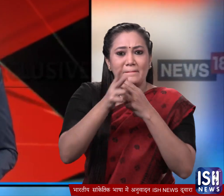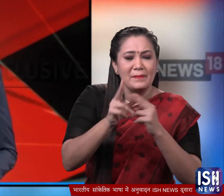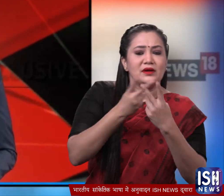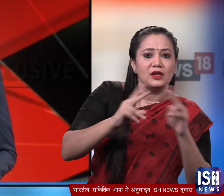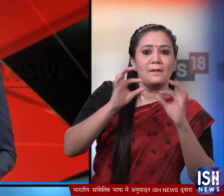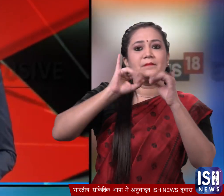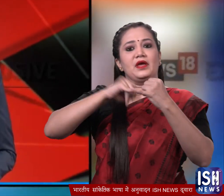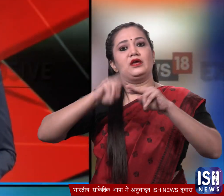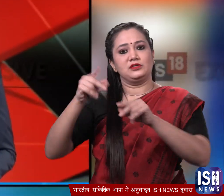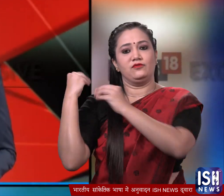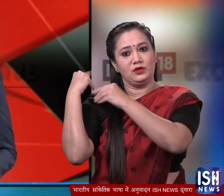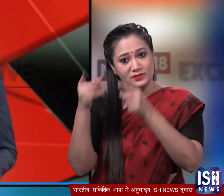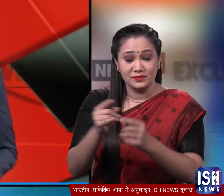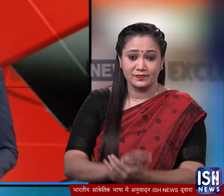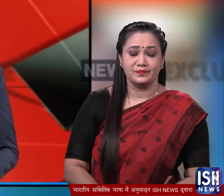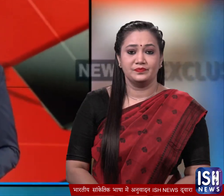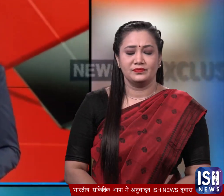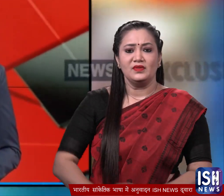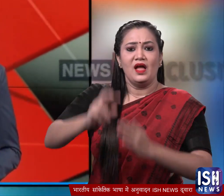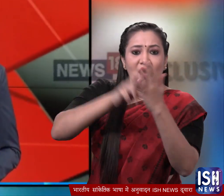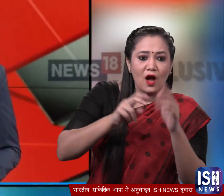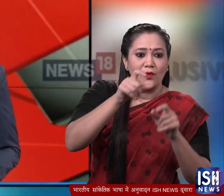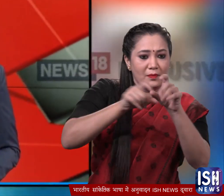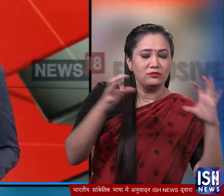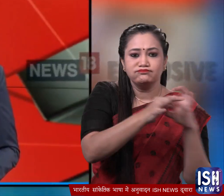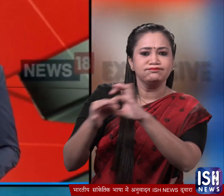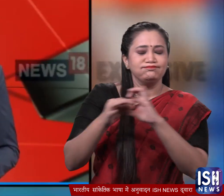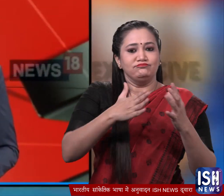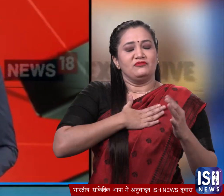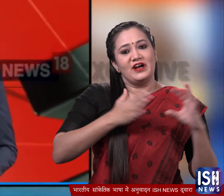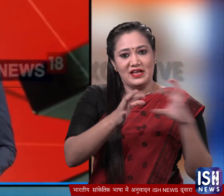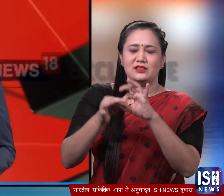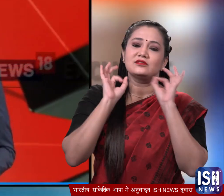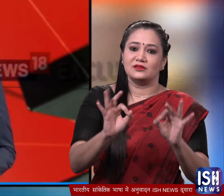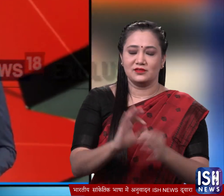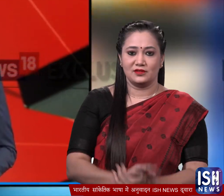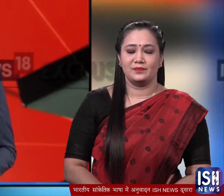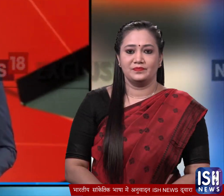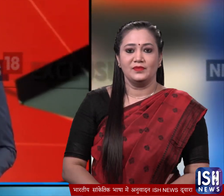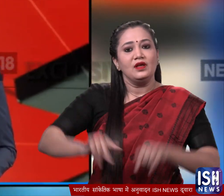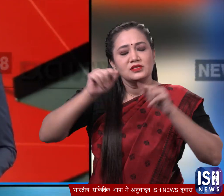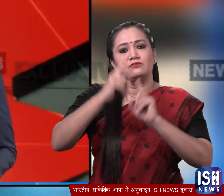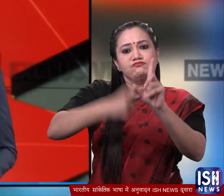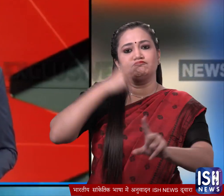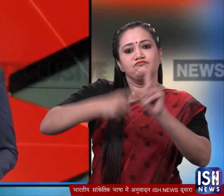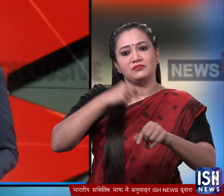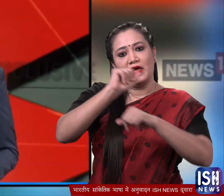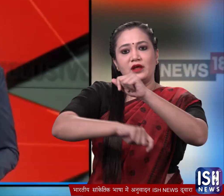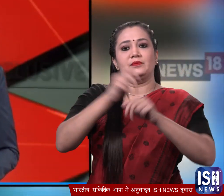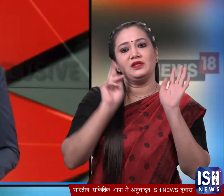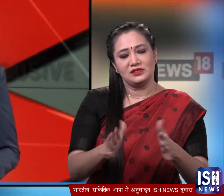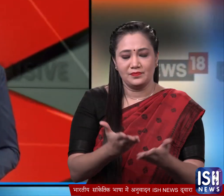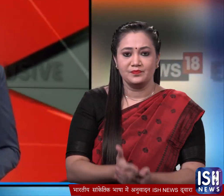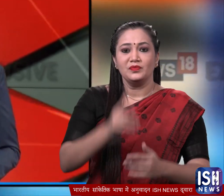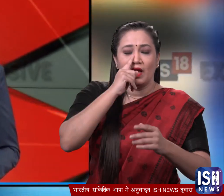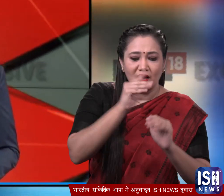की जिम्मेदारी BSF के जवान संभालते हैं। इसलिए गांव वालों के साथ उनका भावनात्मक रिश्ता भी बहुत गहरा है। जिसकी झलक हर साल रक्षाबंधन पर दिखती